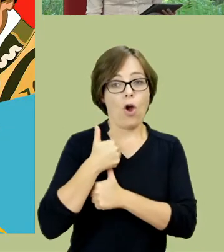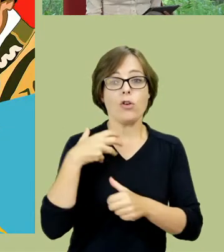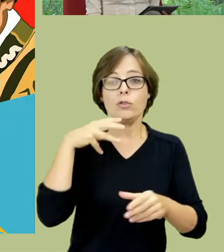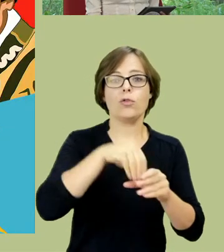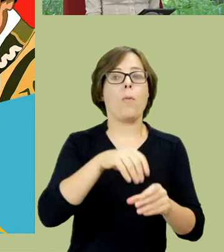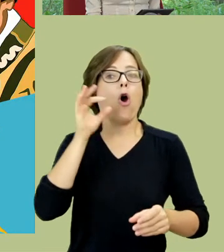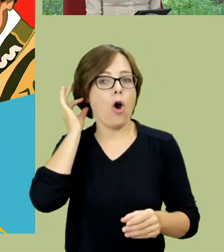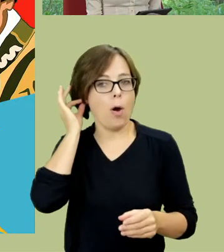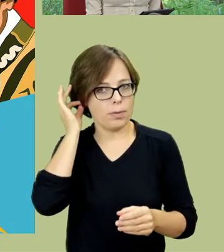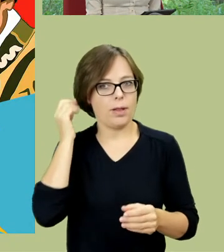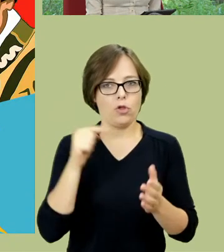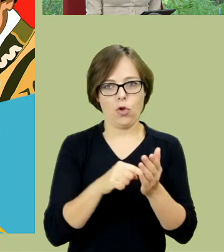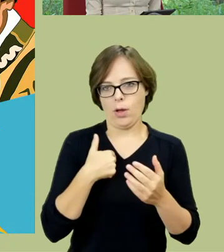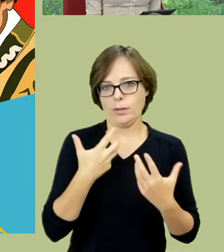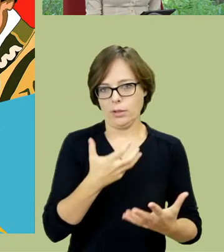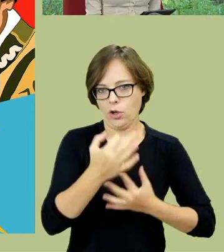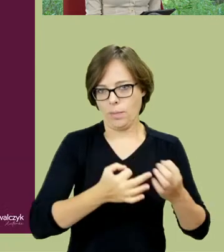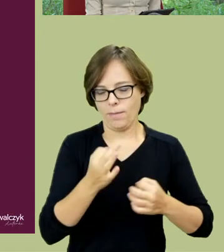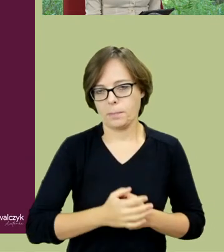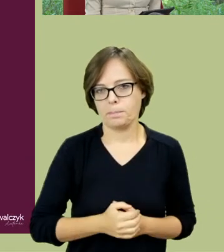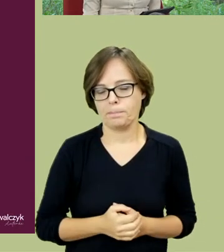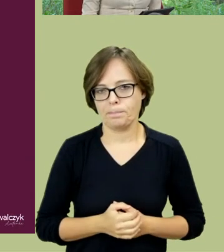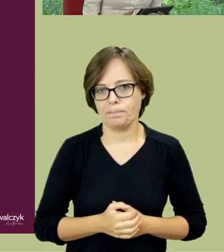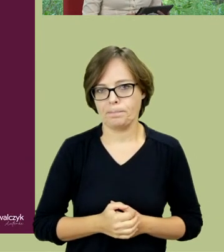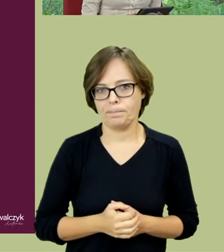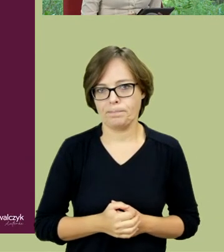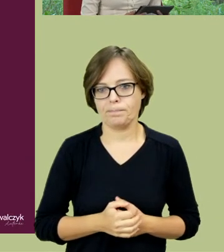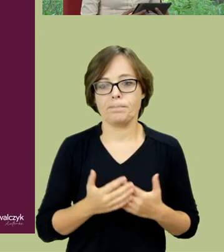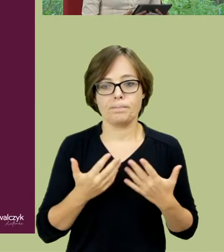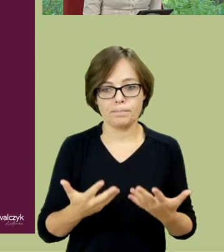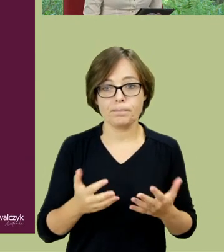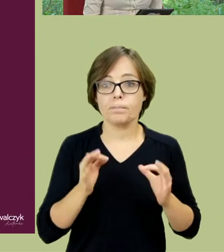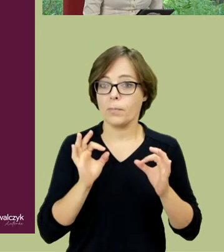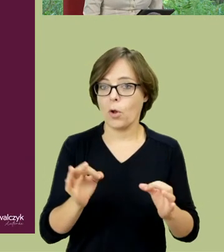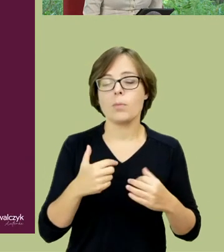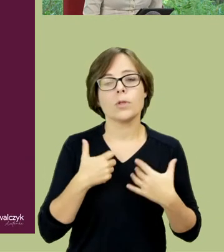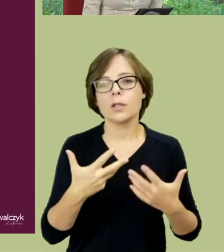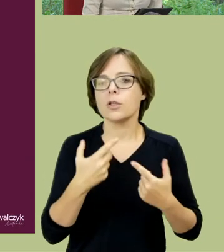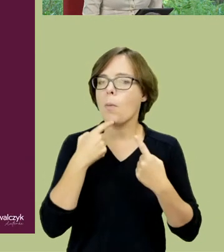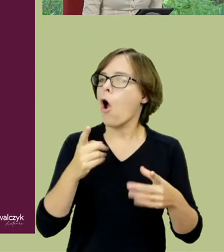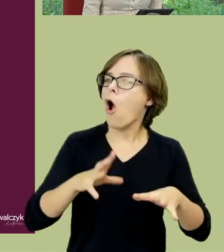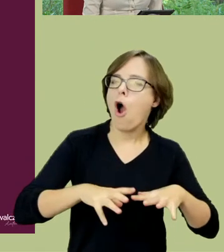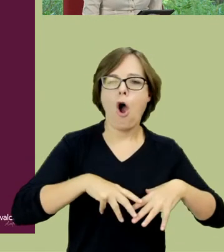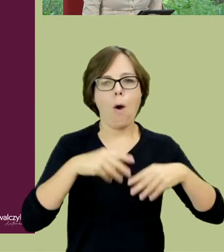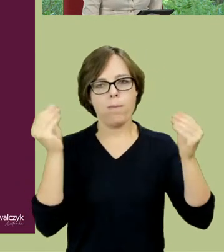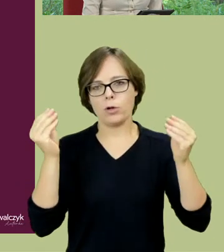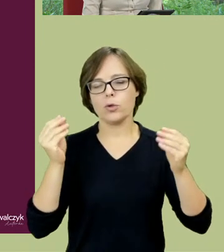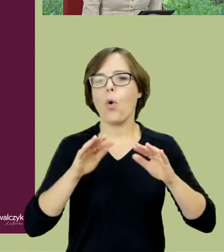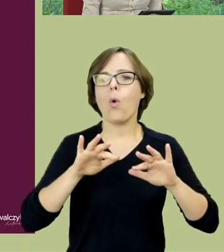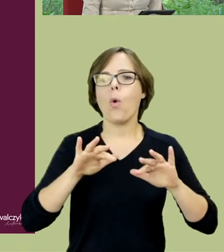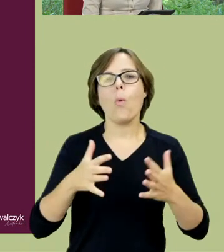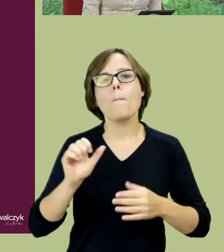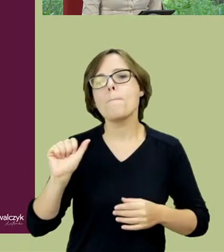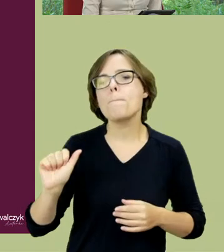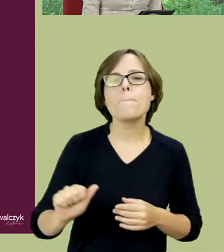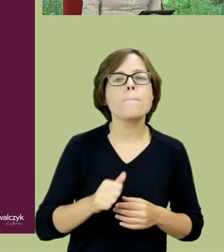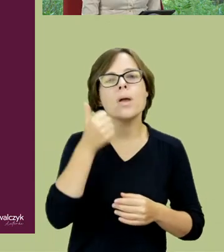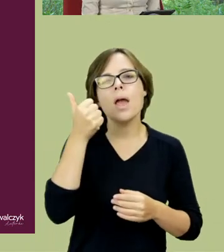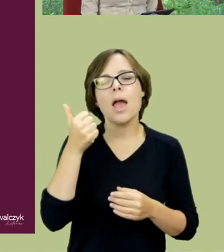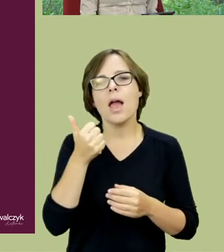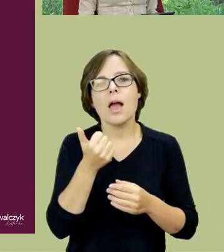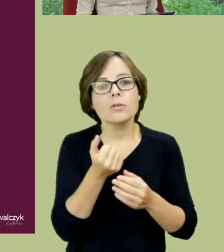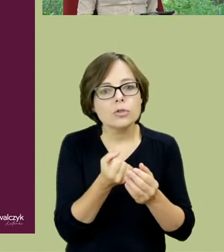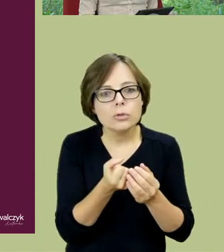Zatem zaczynając zupełnie od początku, czyli od pierwszych wzmianek w źródłach na